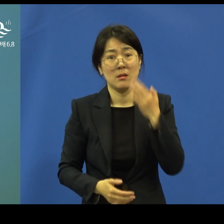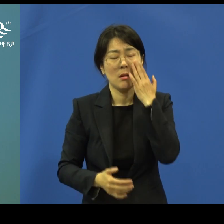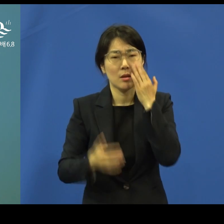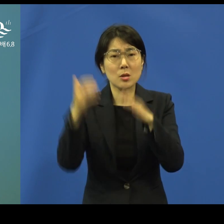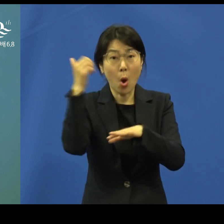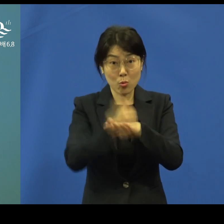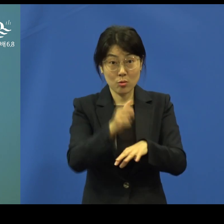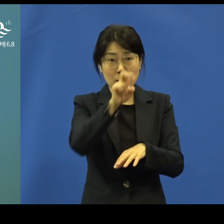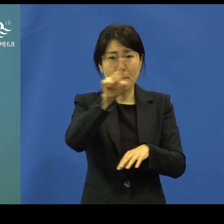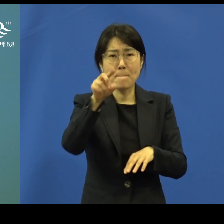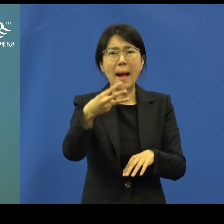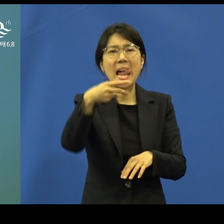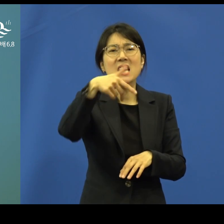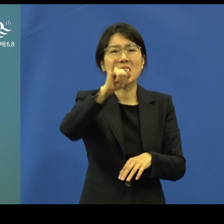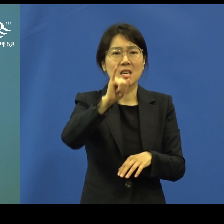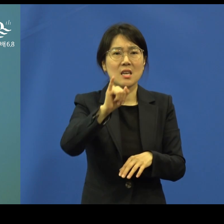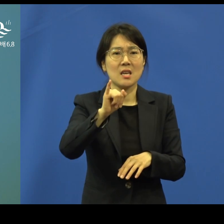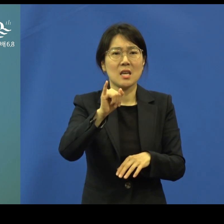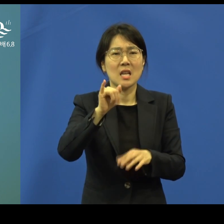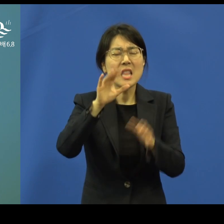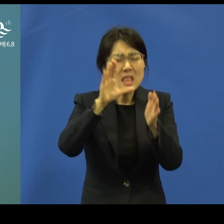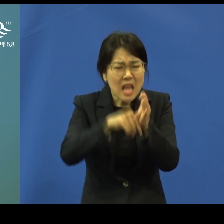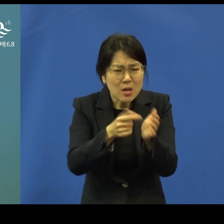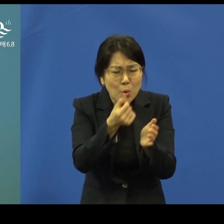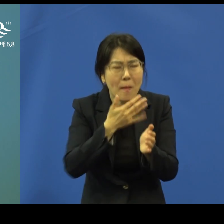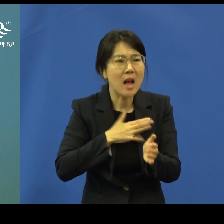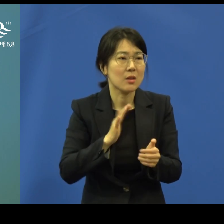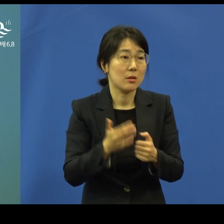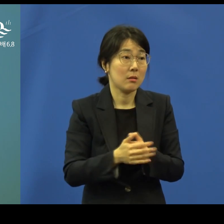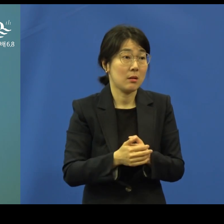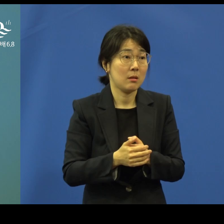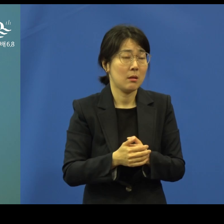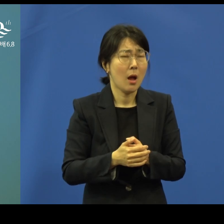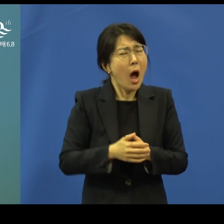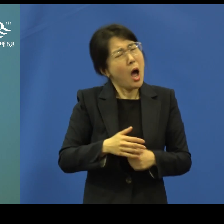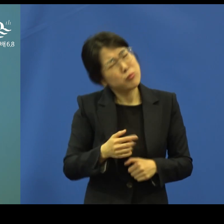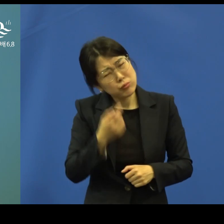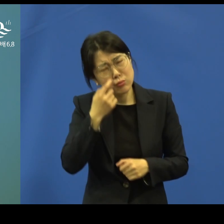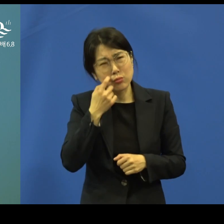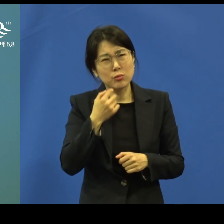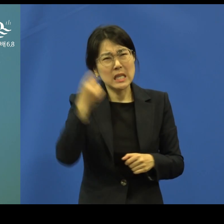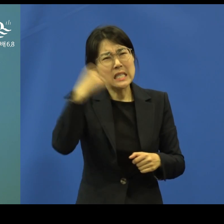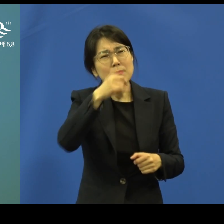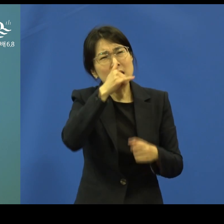내가 얼마나 변질되어 있구나. 그래서 알았으면 변질되지 않도록 막았겠죠.